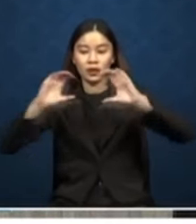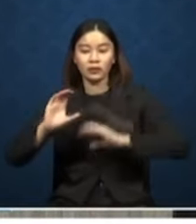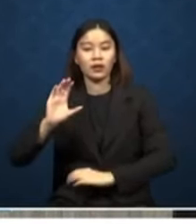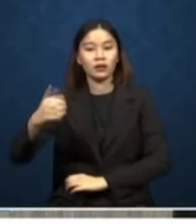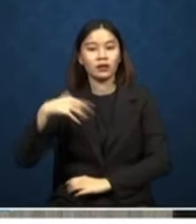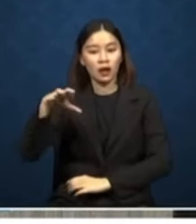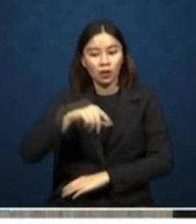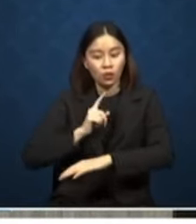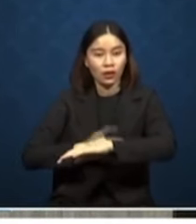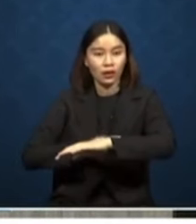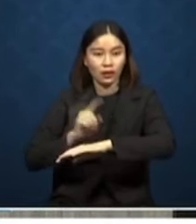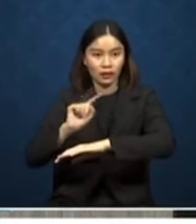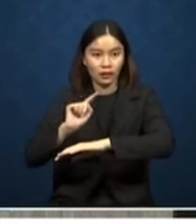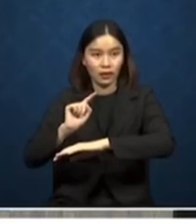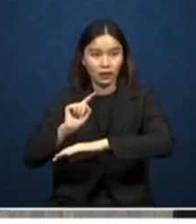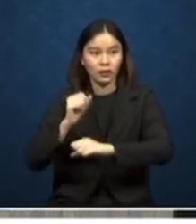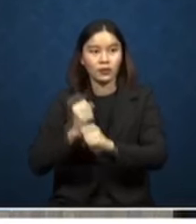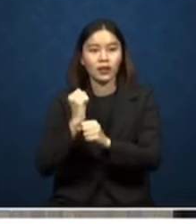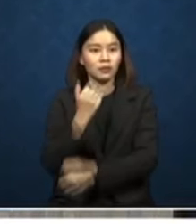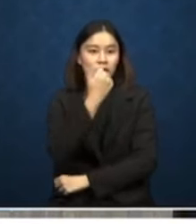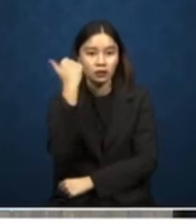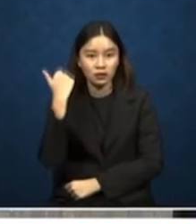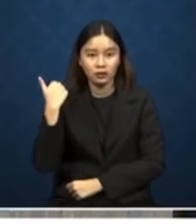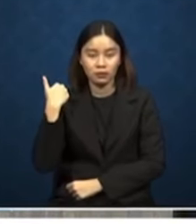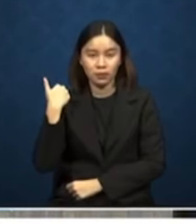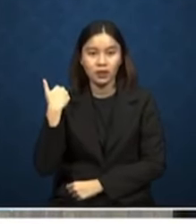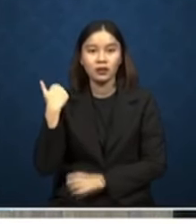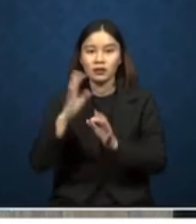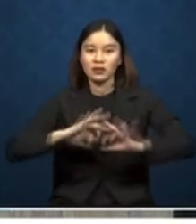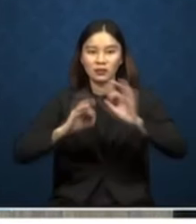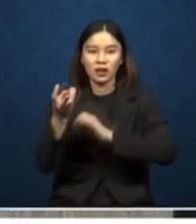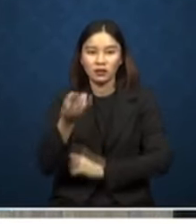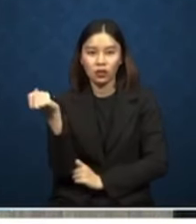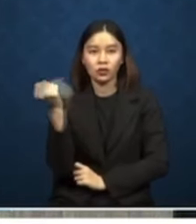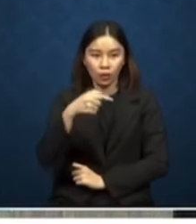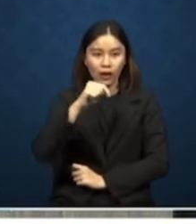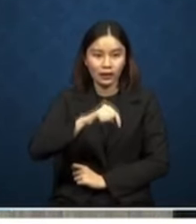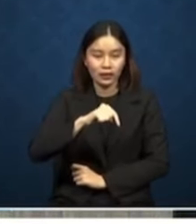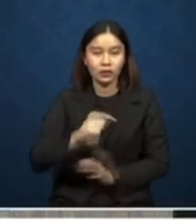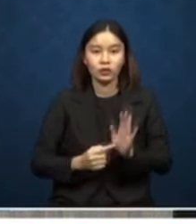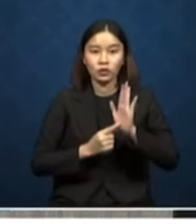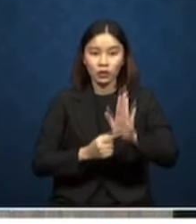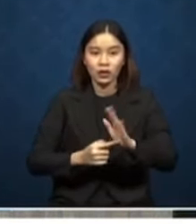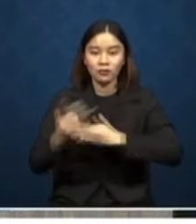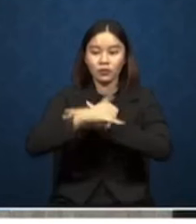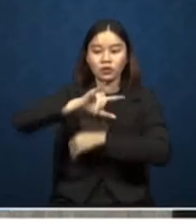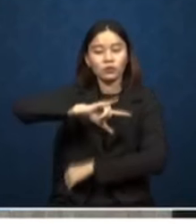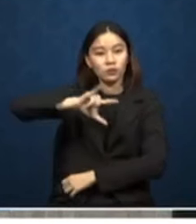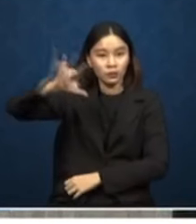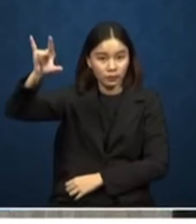กับเอาเวลาไปใช้อย่างอื่นซึ่งสำคัญน้อยกว่าเช่นท่านเดินทางไปต่างประเ